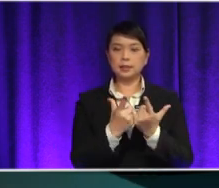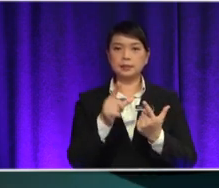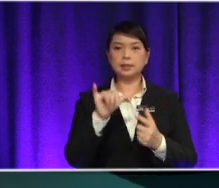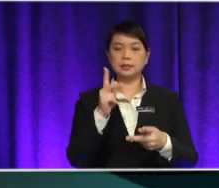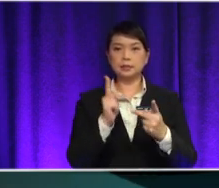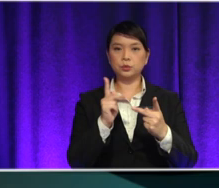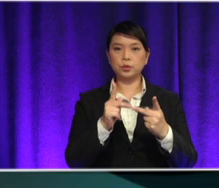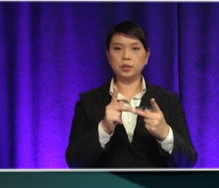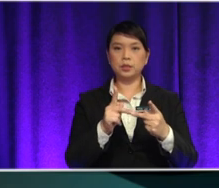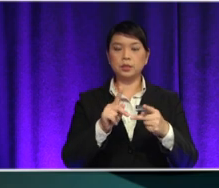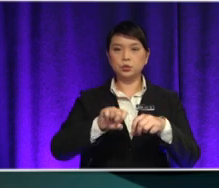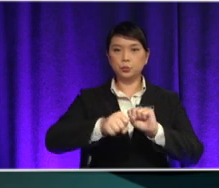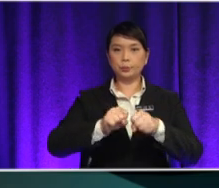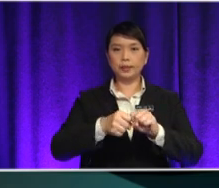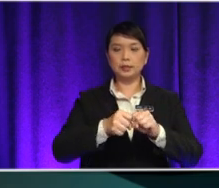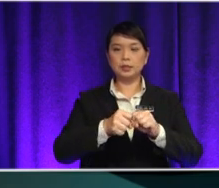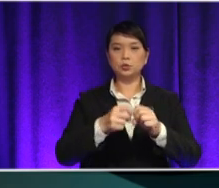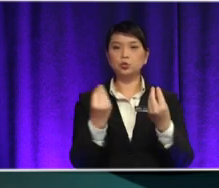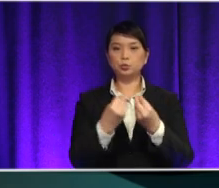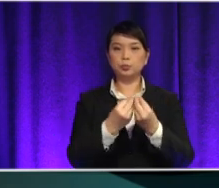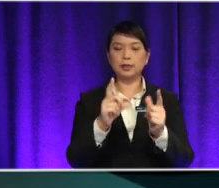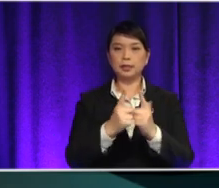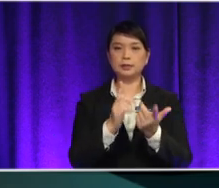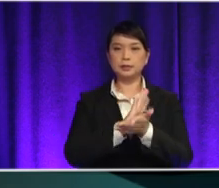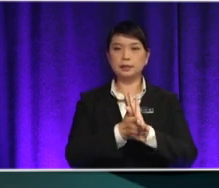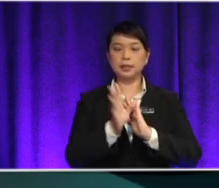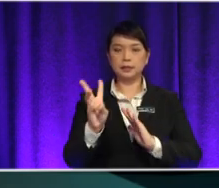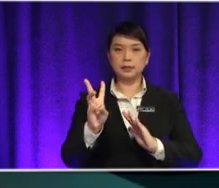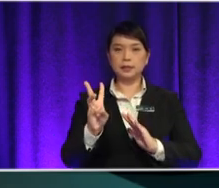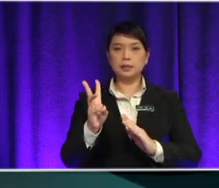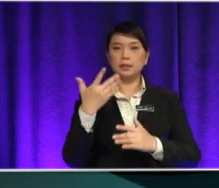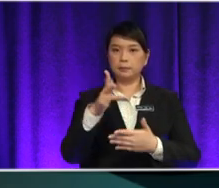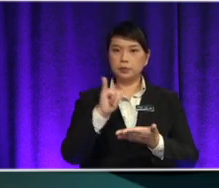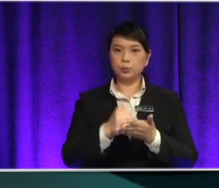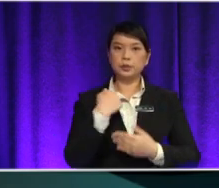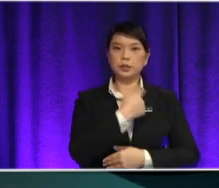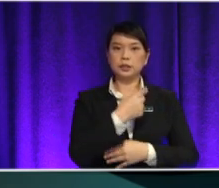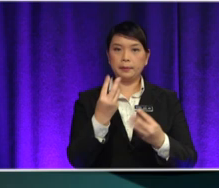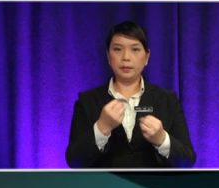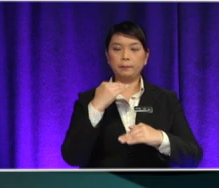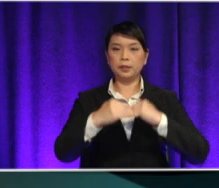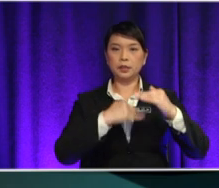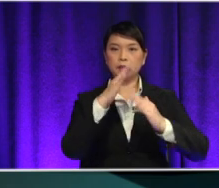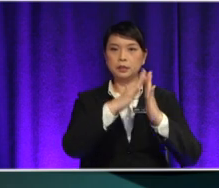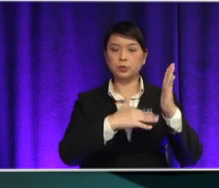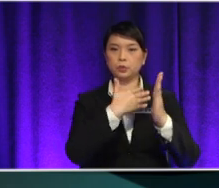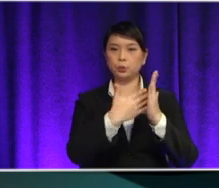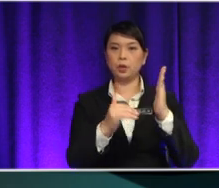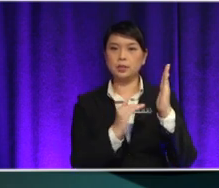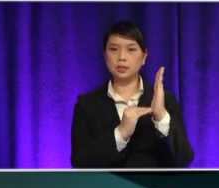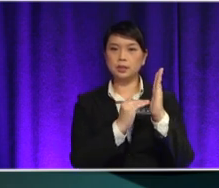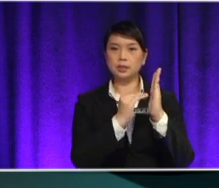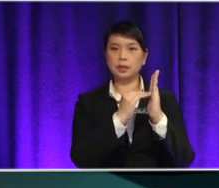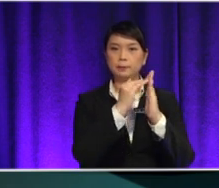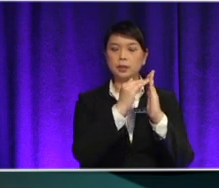6, soalan yang pertama. Soalan yang kedua adalah kita nak membina jadual kekerapan berdasarkan maklumat yang kita